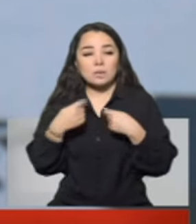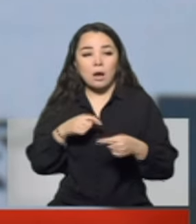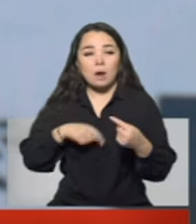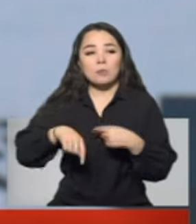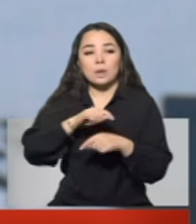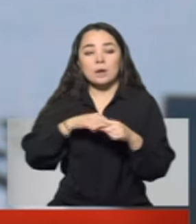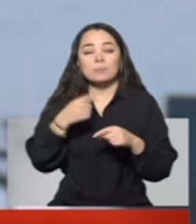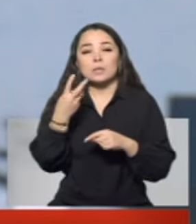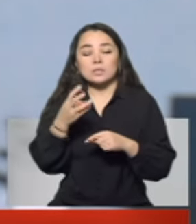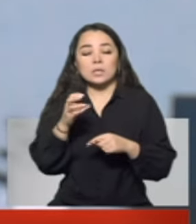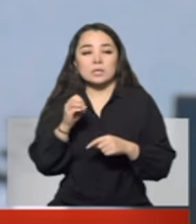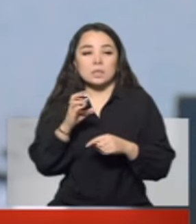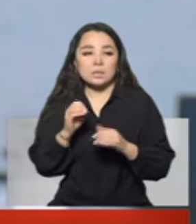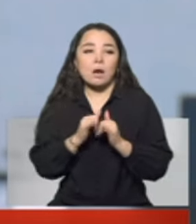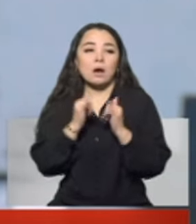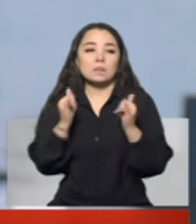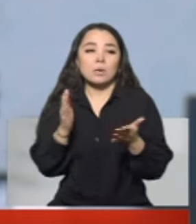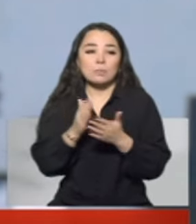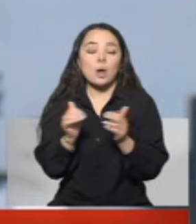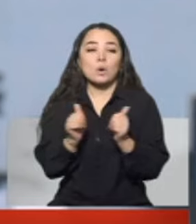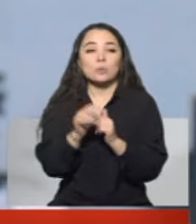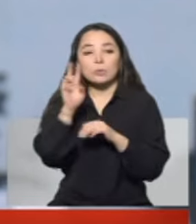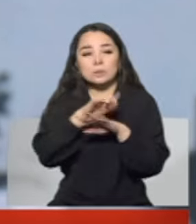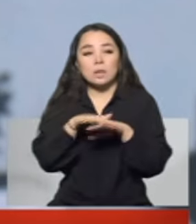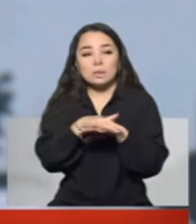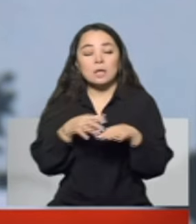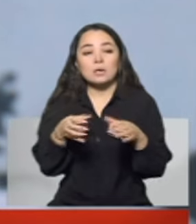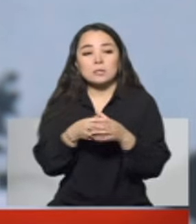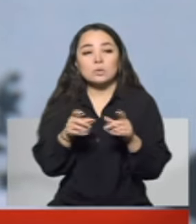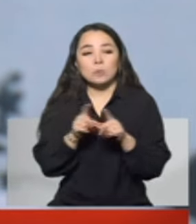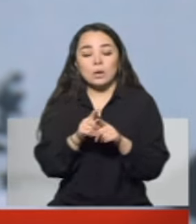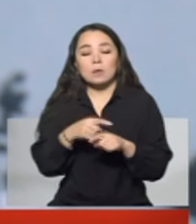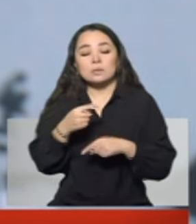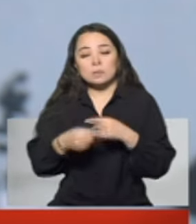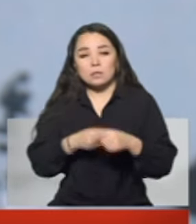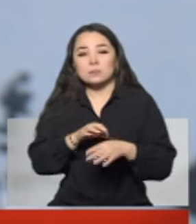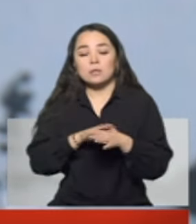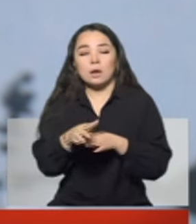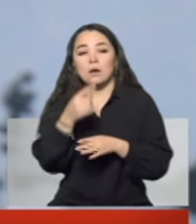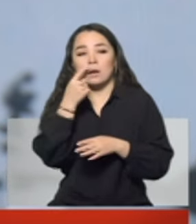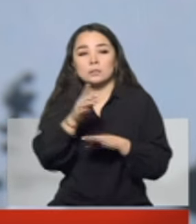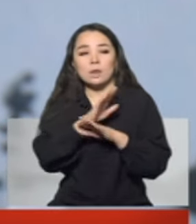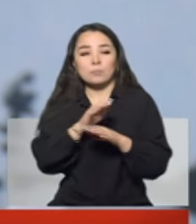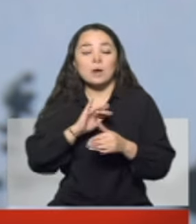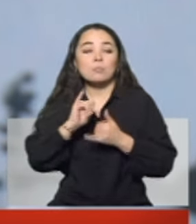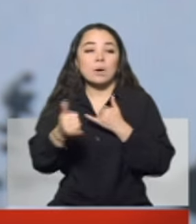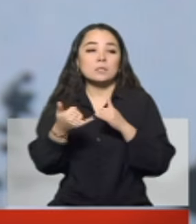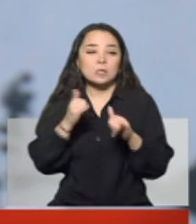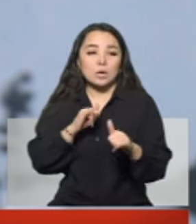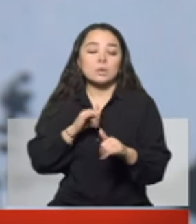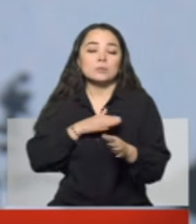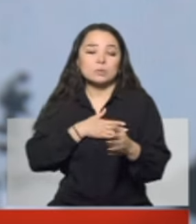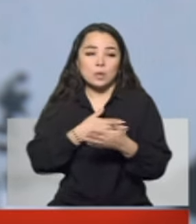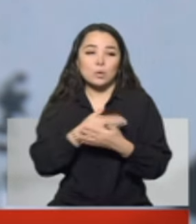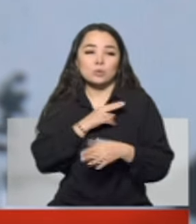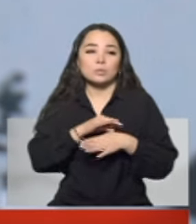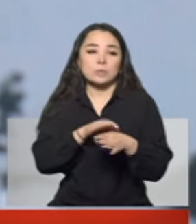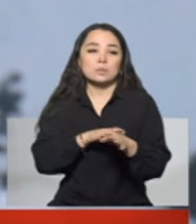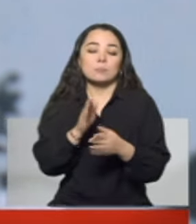айналма бірнеше есе артқан. Көрші елдегі қандастарымыз да ата жұрттан алыстамай барыс келісті үзгін емес.